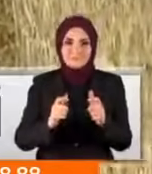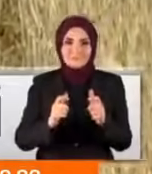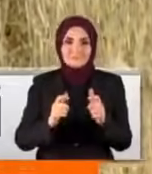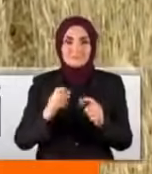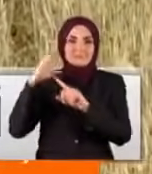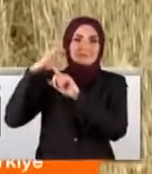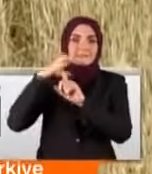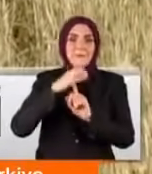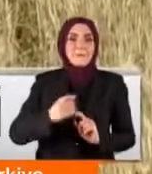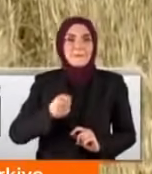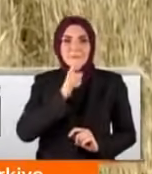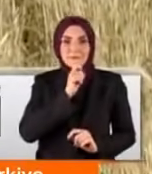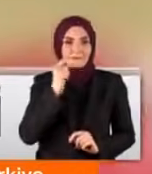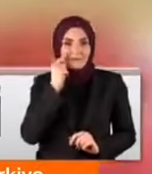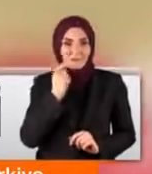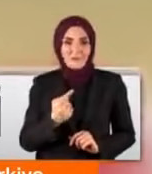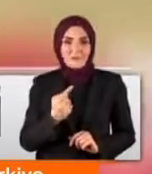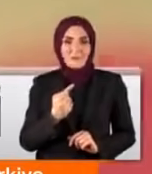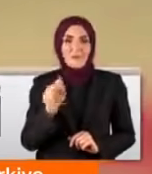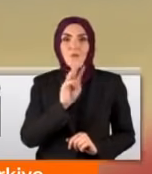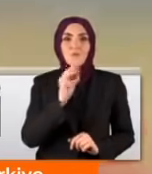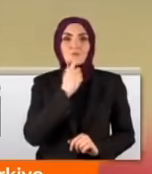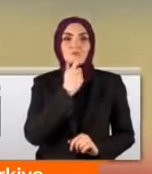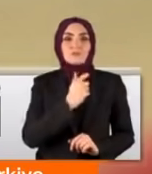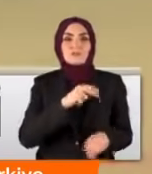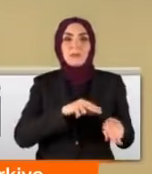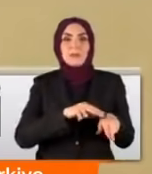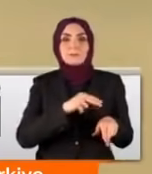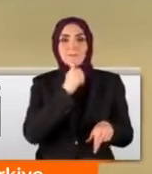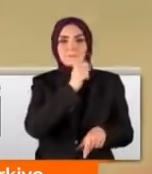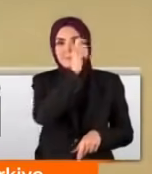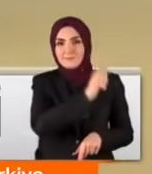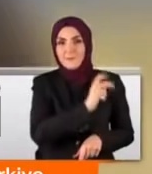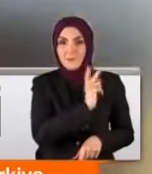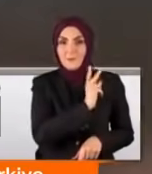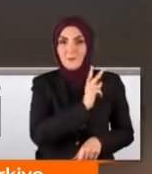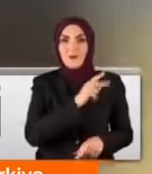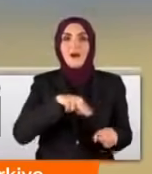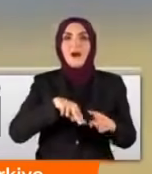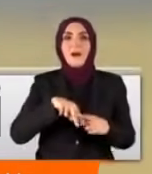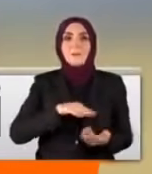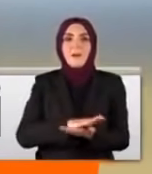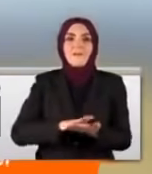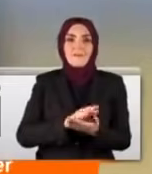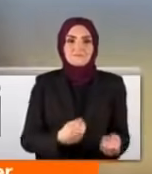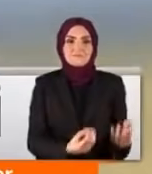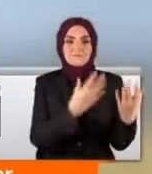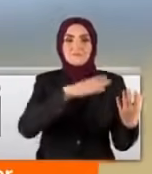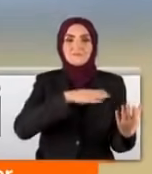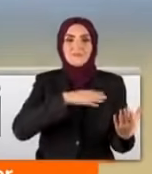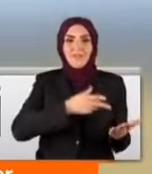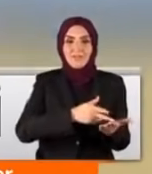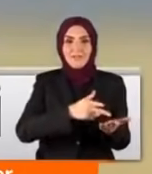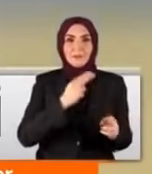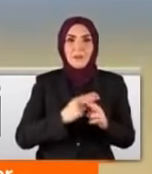yamaç paraşütçüsü 30 yaşındaki Kazım Öz'ün arpa ekili tarlasına acil iniş yapmak zorunda kalmıştı. Acil iniş yaptın. Baktım